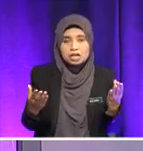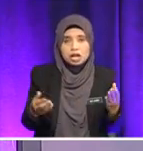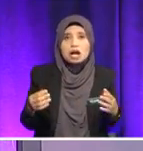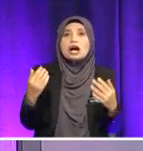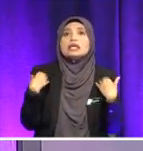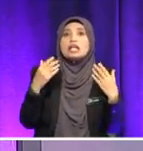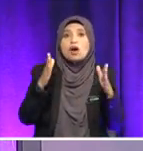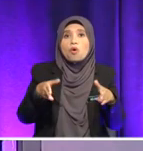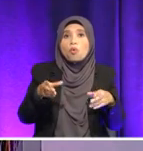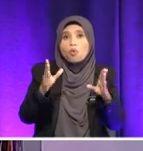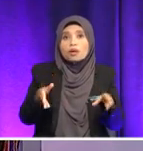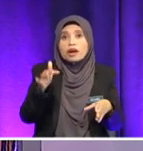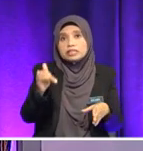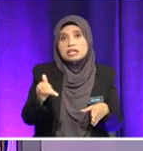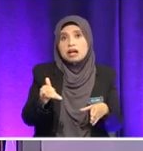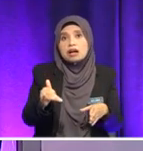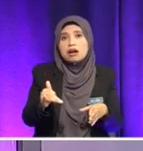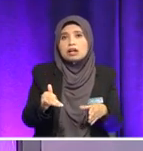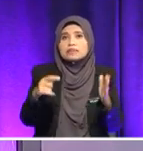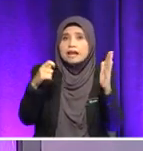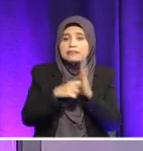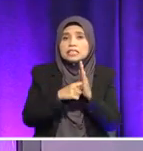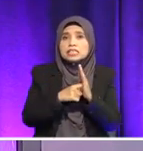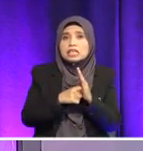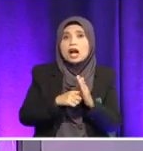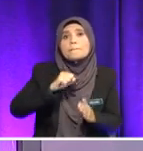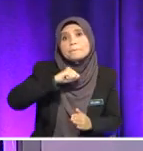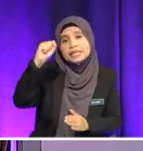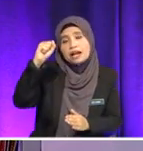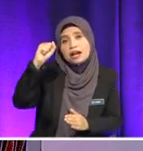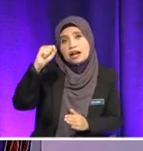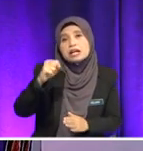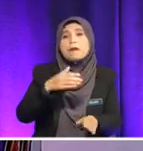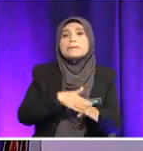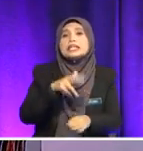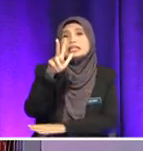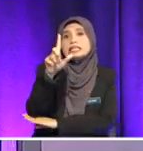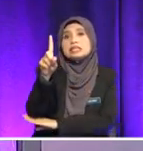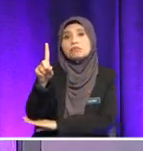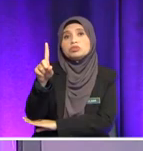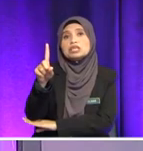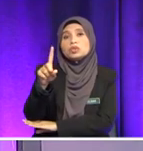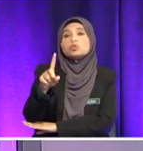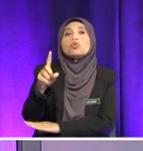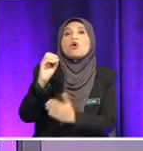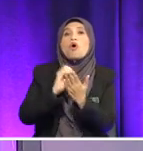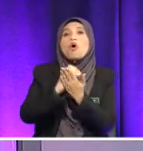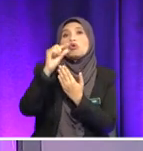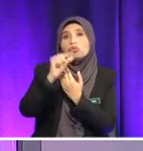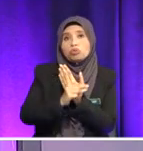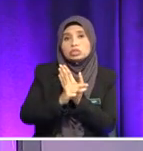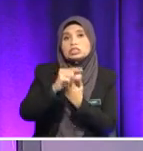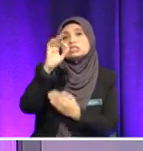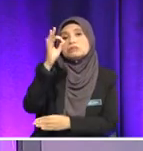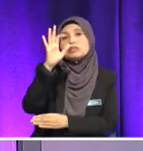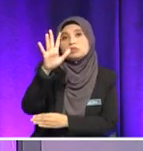yang memainkan peranan kepada satu tari Kramat yang semua orang hari ini tahu yaitu 31 Agustus 1957 ee inilah Dia orangnya